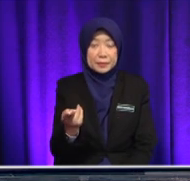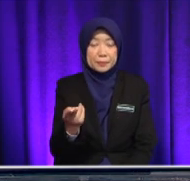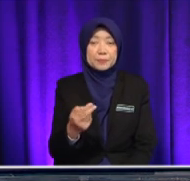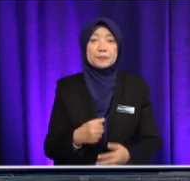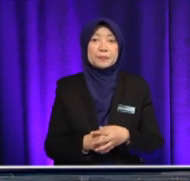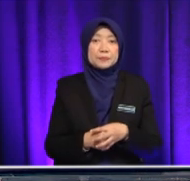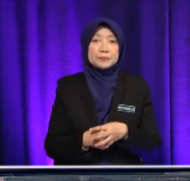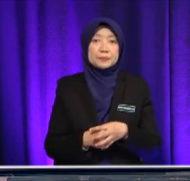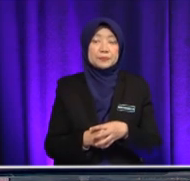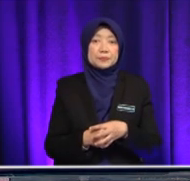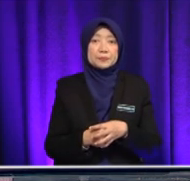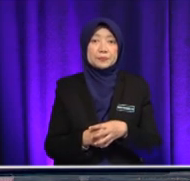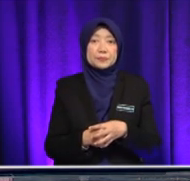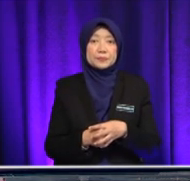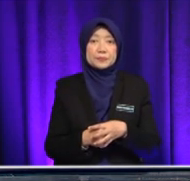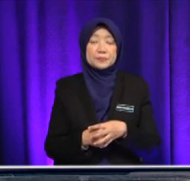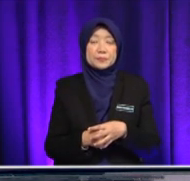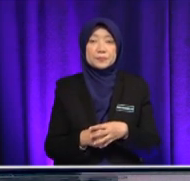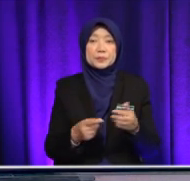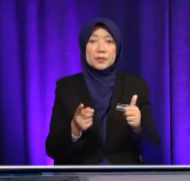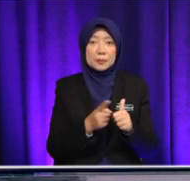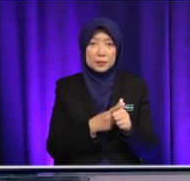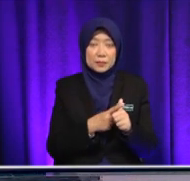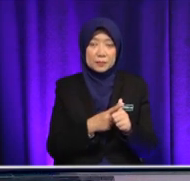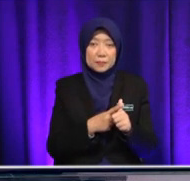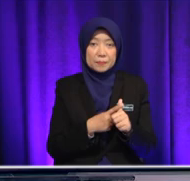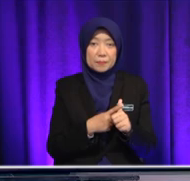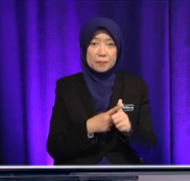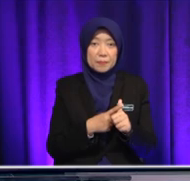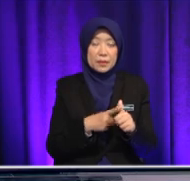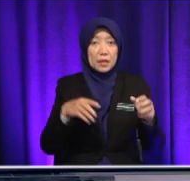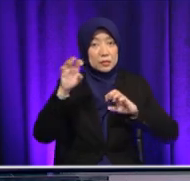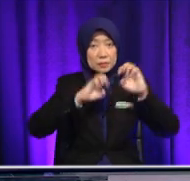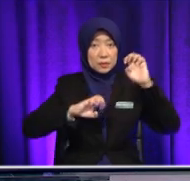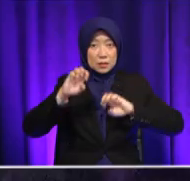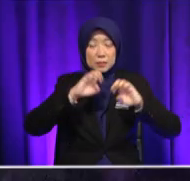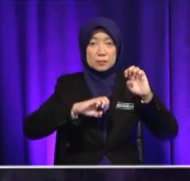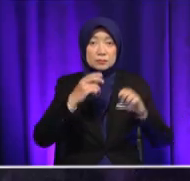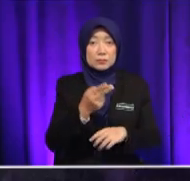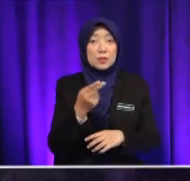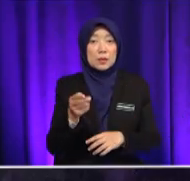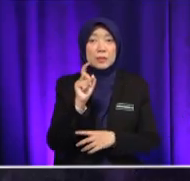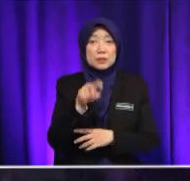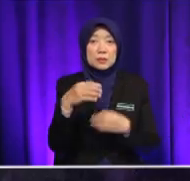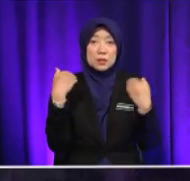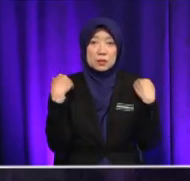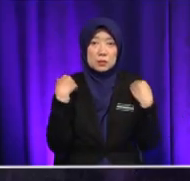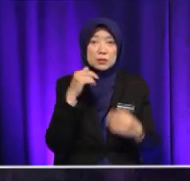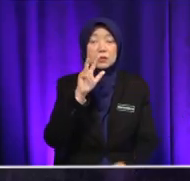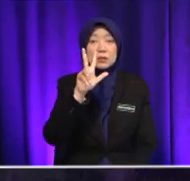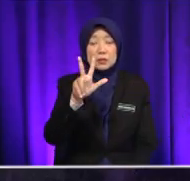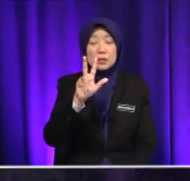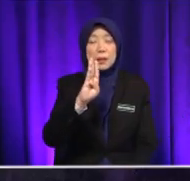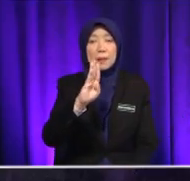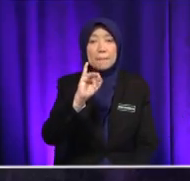murid-murid di rumah. Okey, baik. Alright. Okey, yang pertama kita nak jalankan eksperimen. Okey, kita kena adakan 3 buah bika.